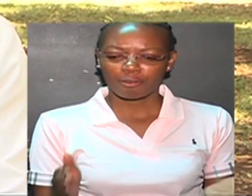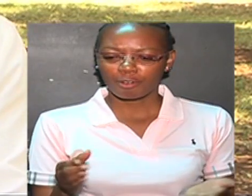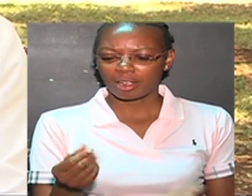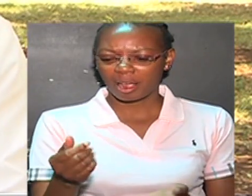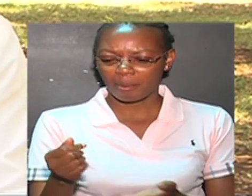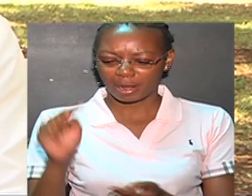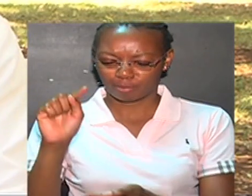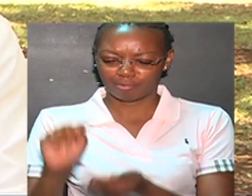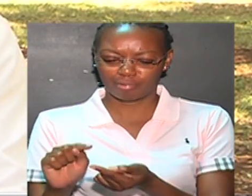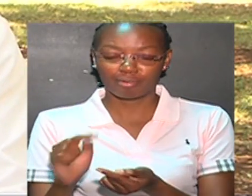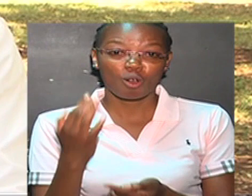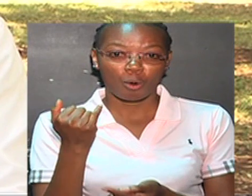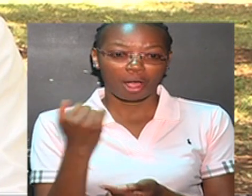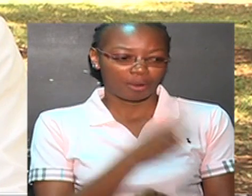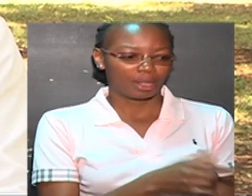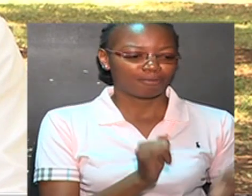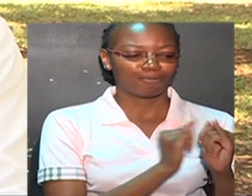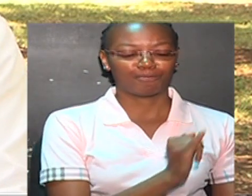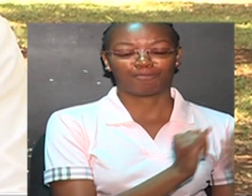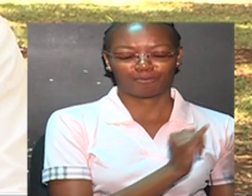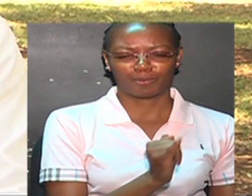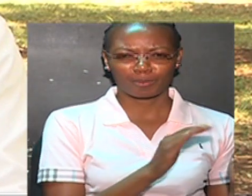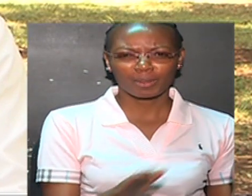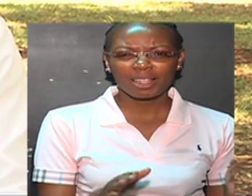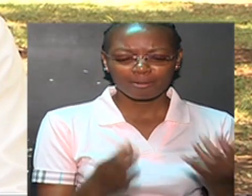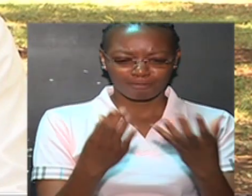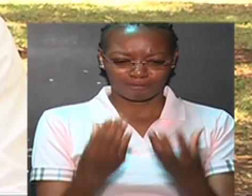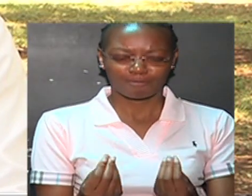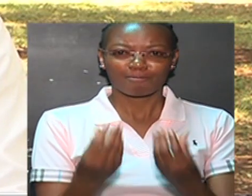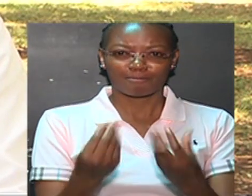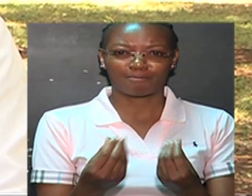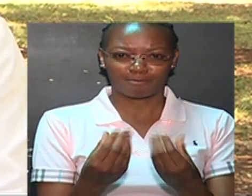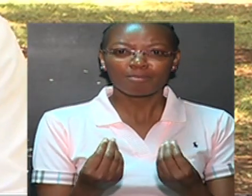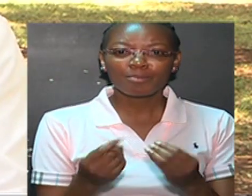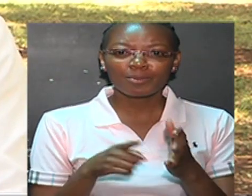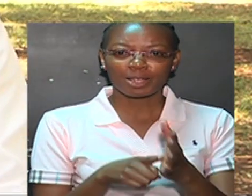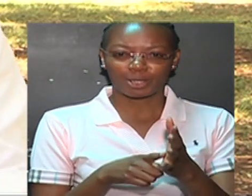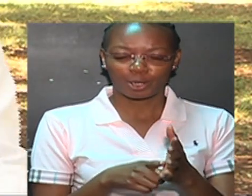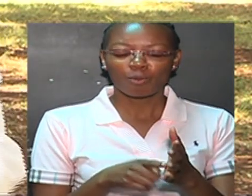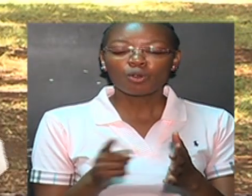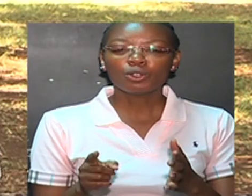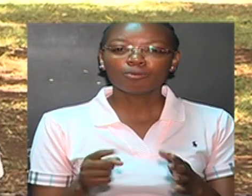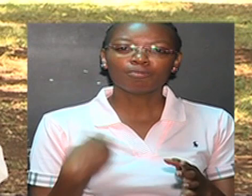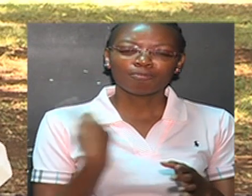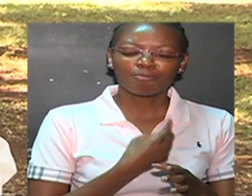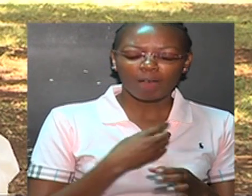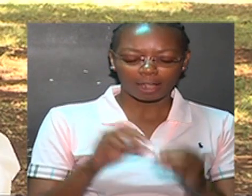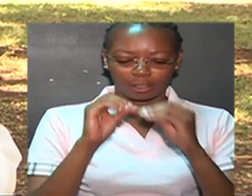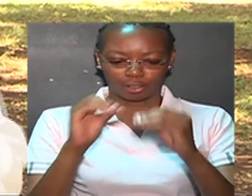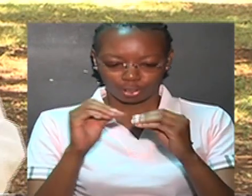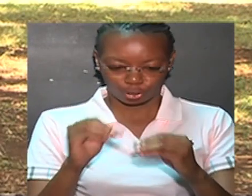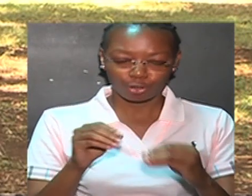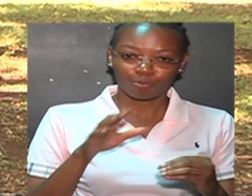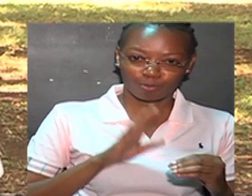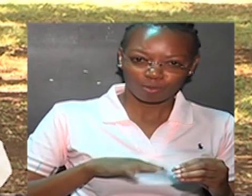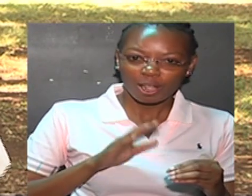is just simple methods that we train our farmers and entrepreneurs to use so that